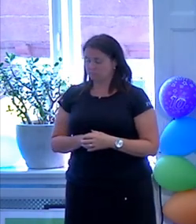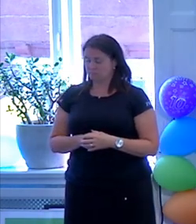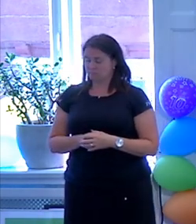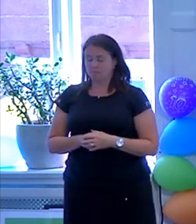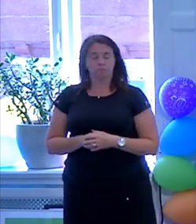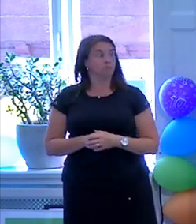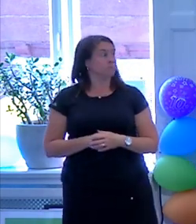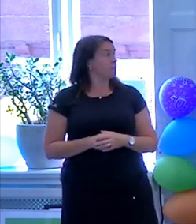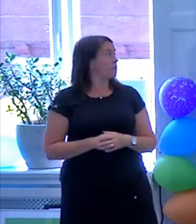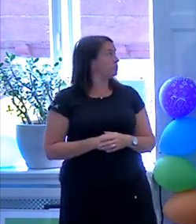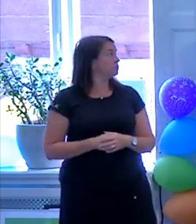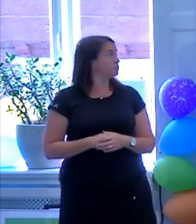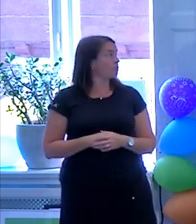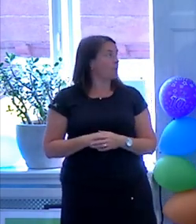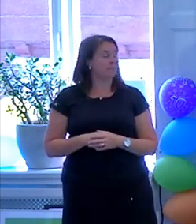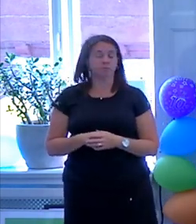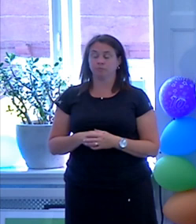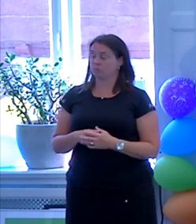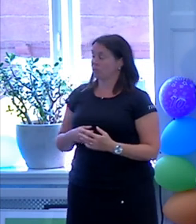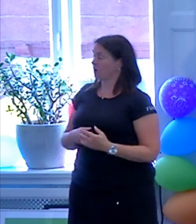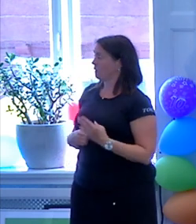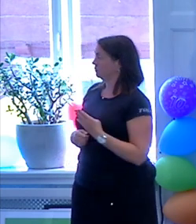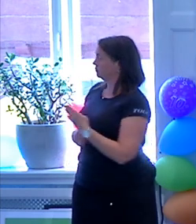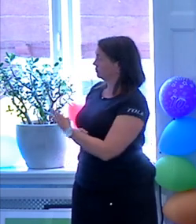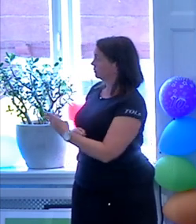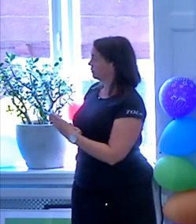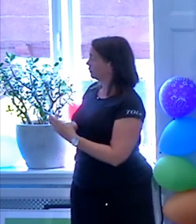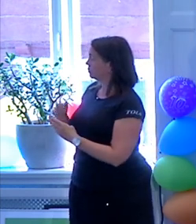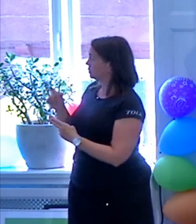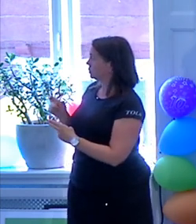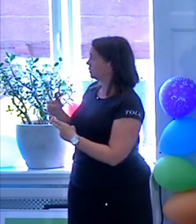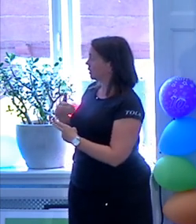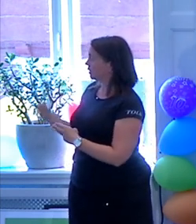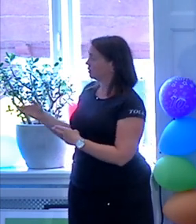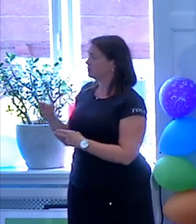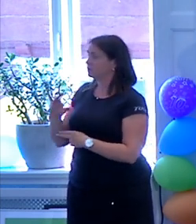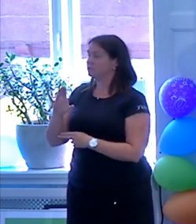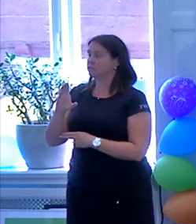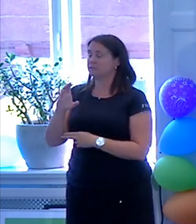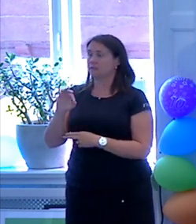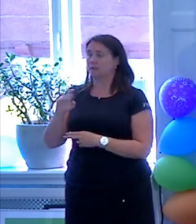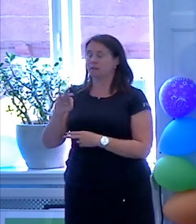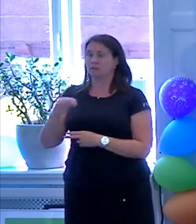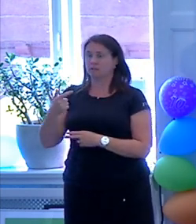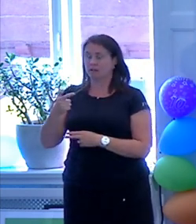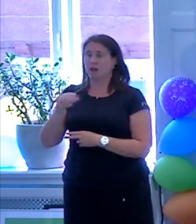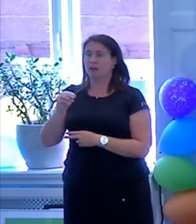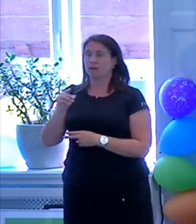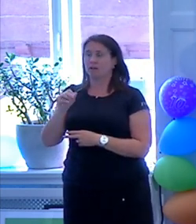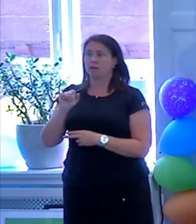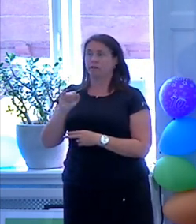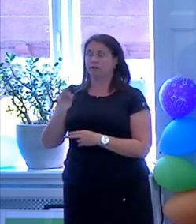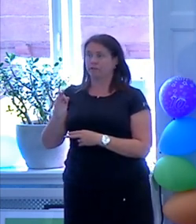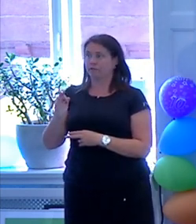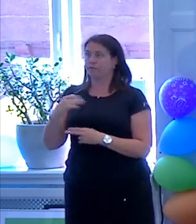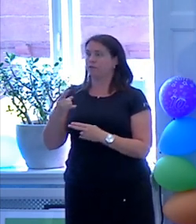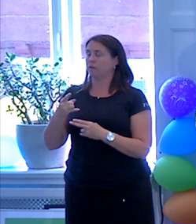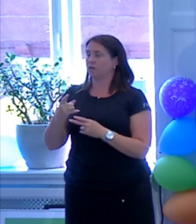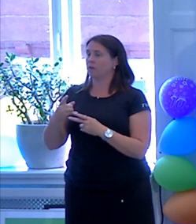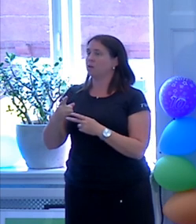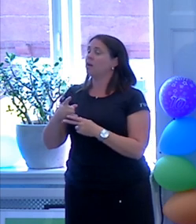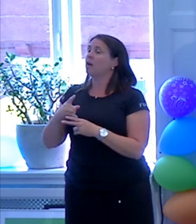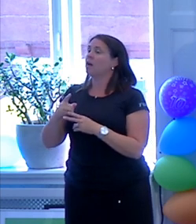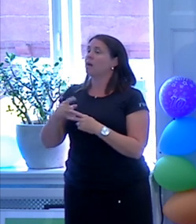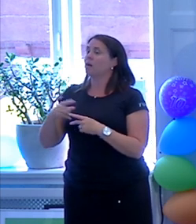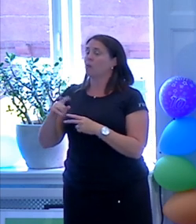Den som jag kommer rikta mig till med den frågan står längst bort, heter Sedat Arif och är socialdemokratisk kommunalråd i Malmö med ansvar för